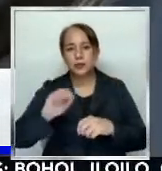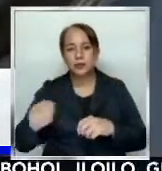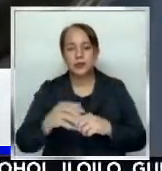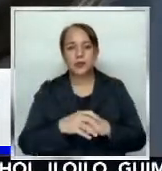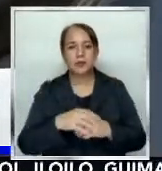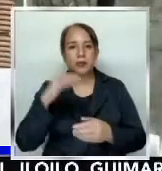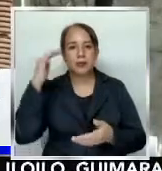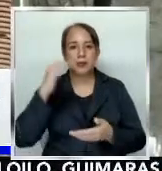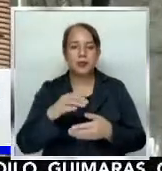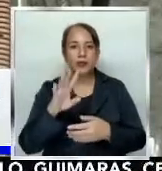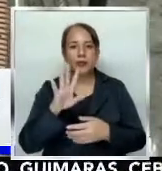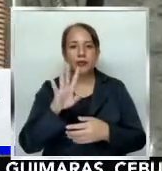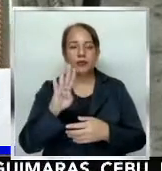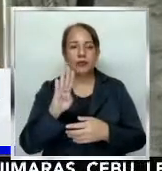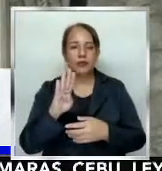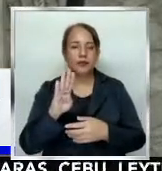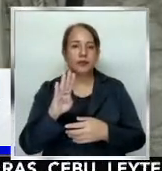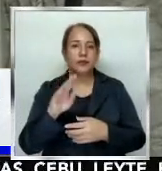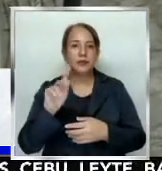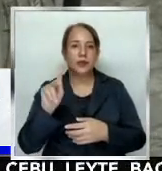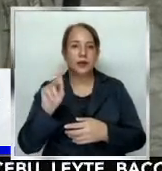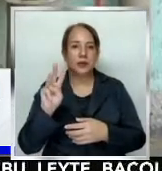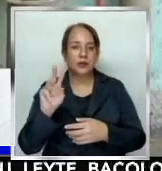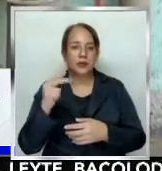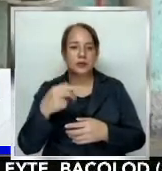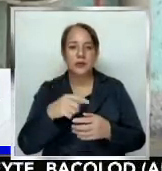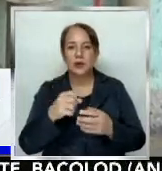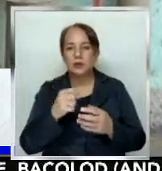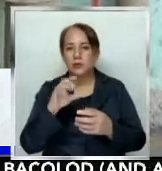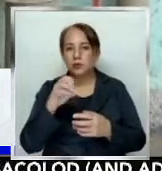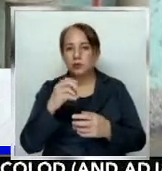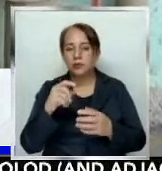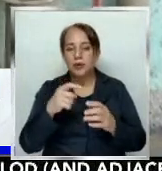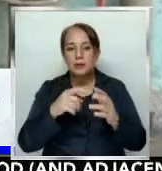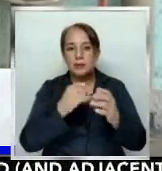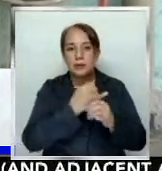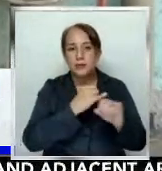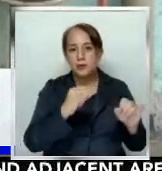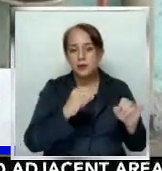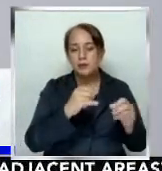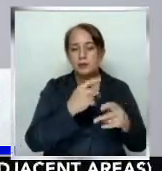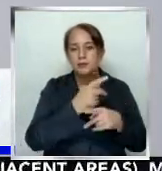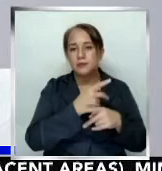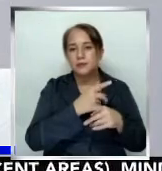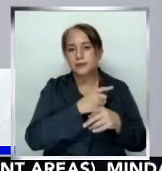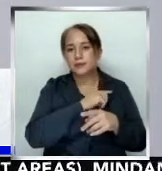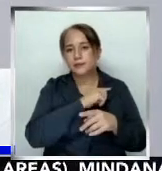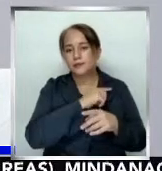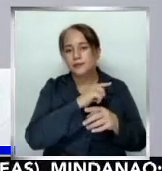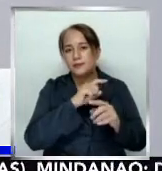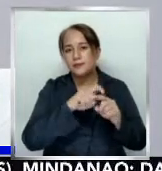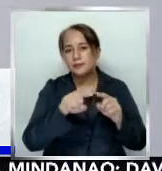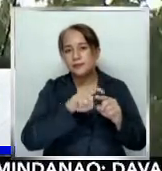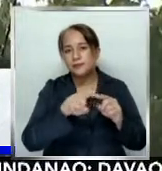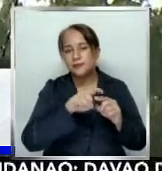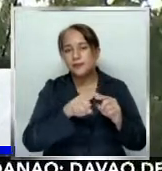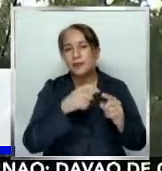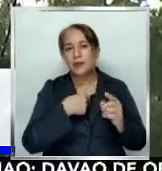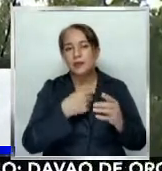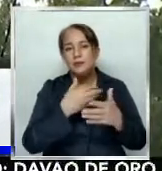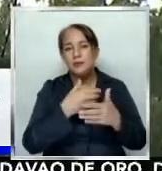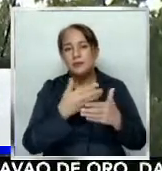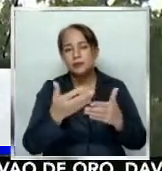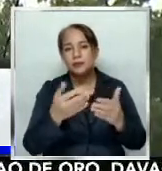54 centavos per kilowatt hour ang charges mula independent power producer o yung mga pribadong electricity generating